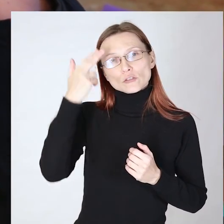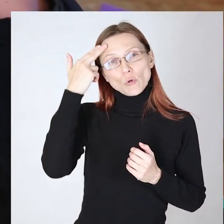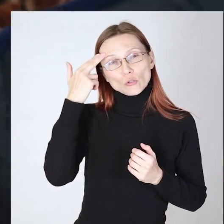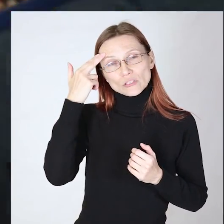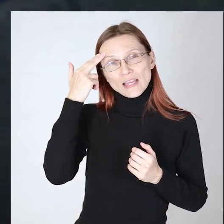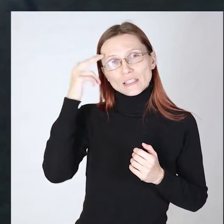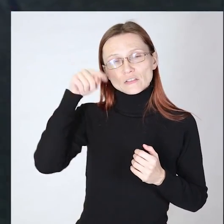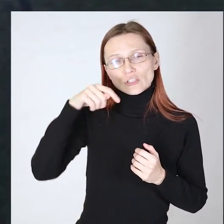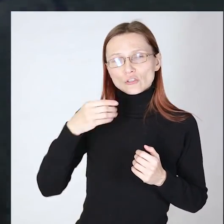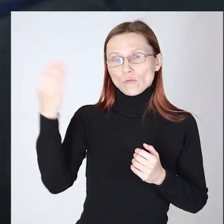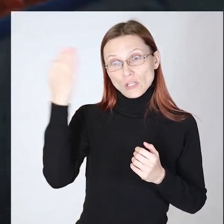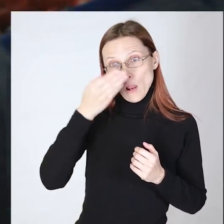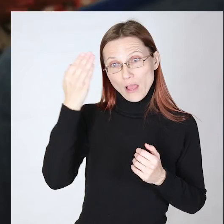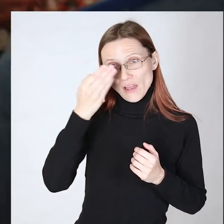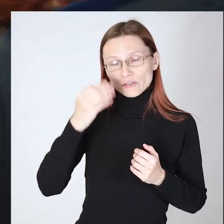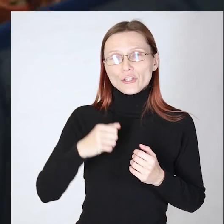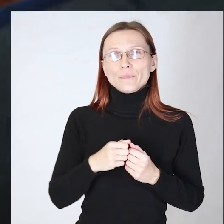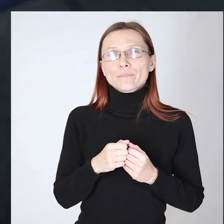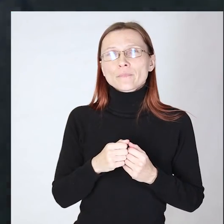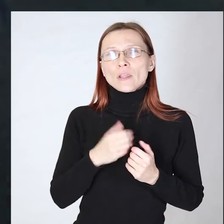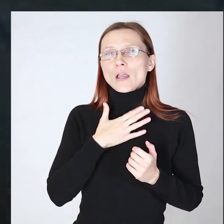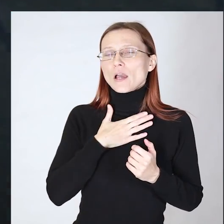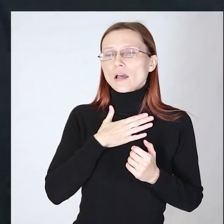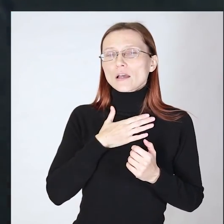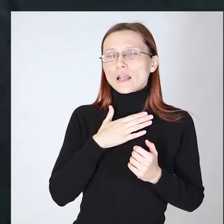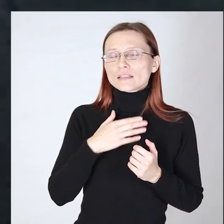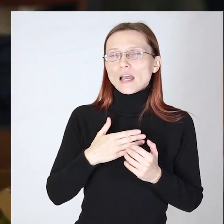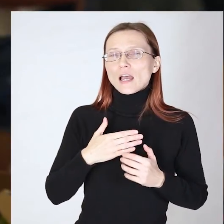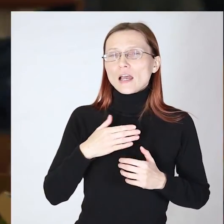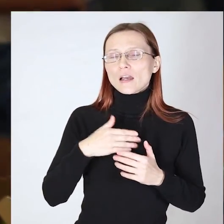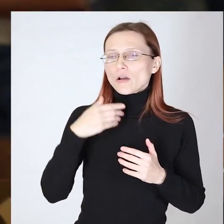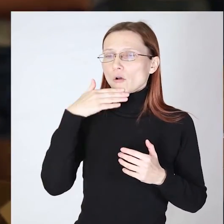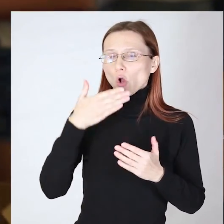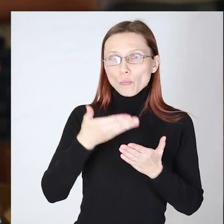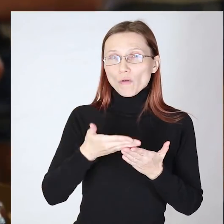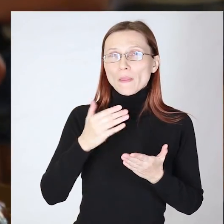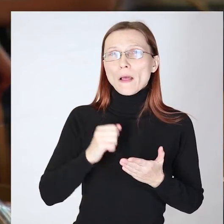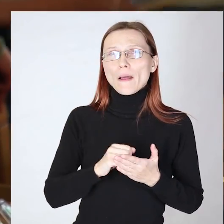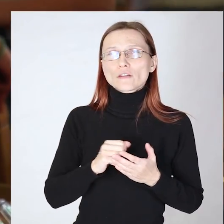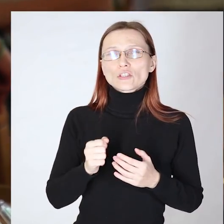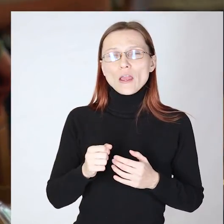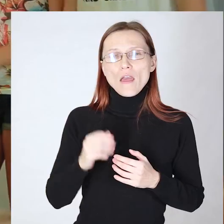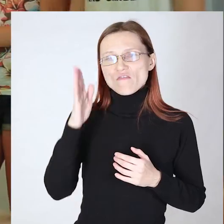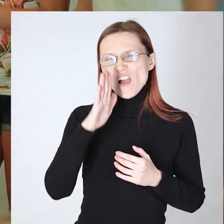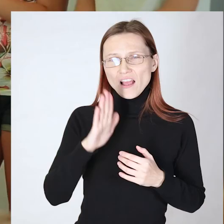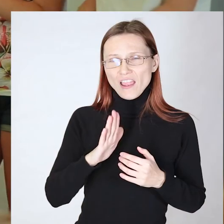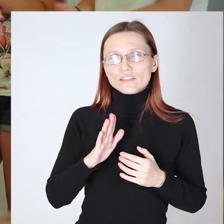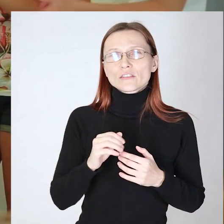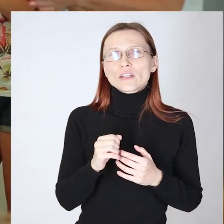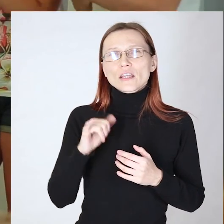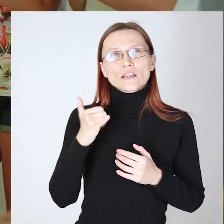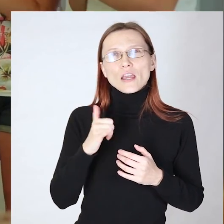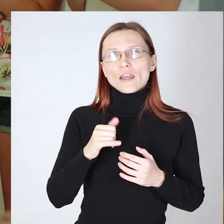týchto vzdelávaní rada nechala odkaz, že skutočne talent